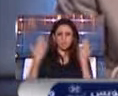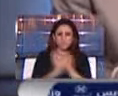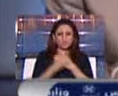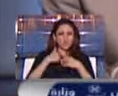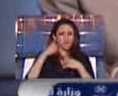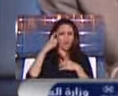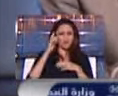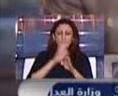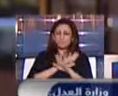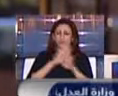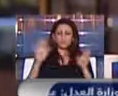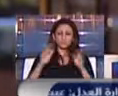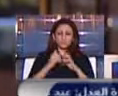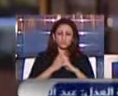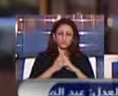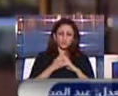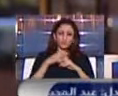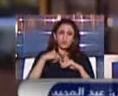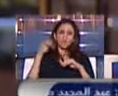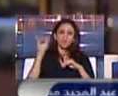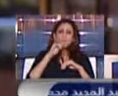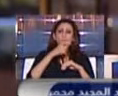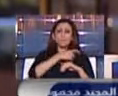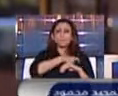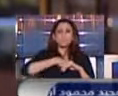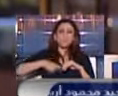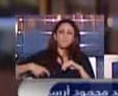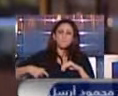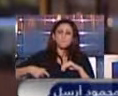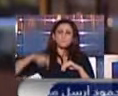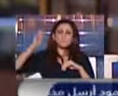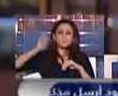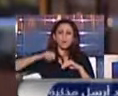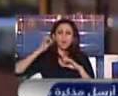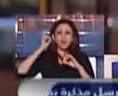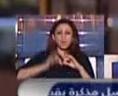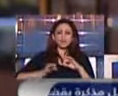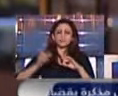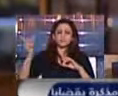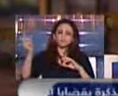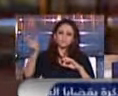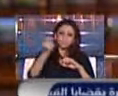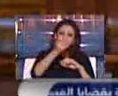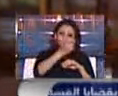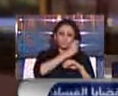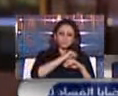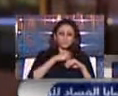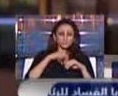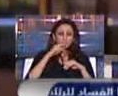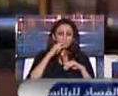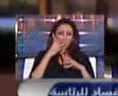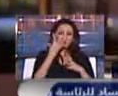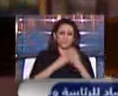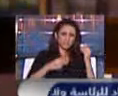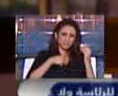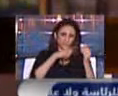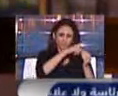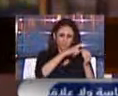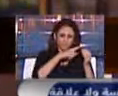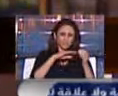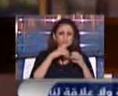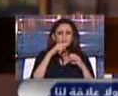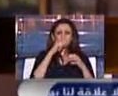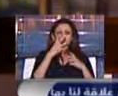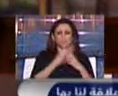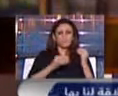والله انا مش طالبين الا القصاص للي ماتوا كلهم. مش لبنتي بس، للشباب اللي